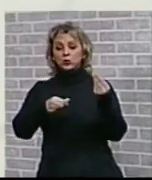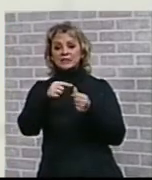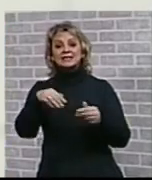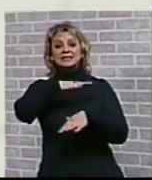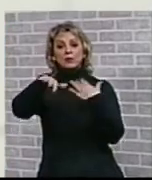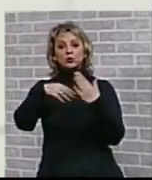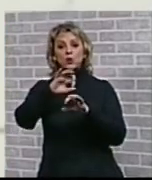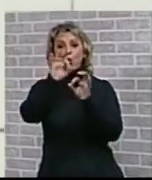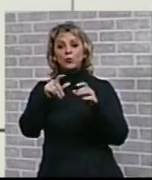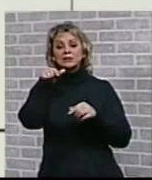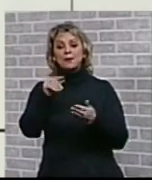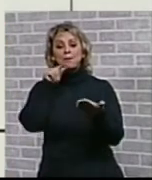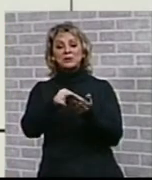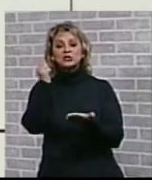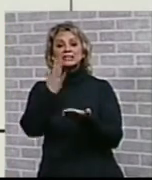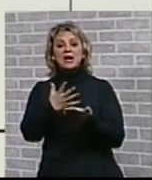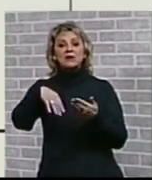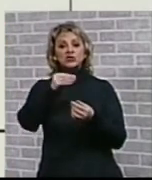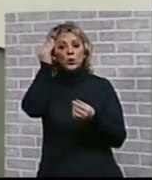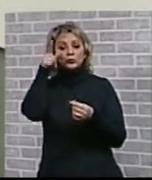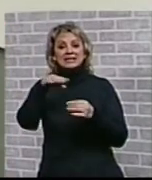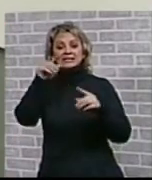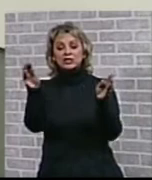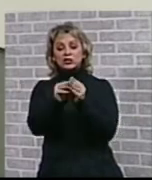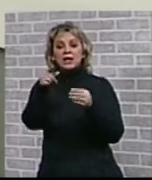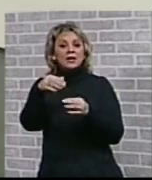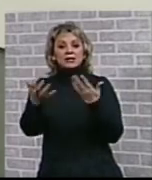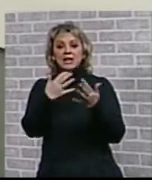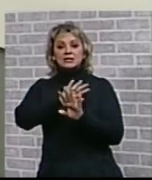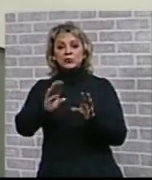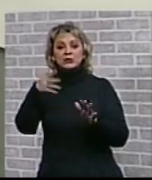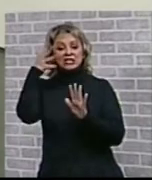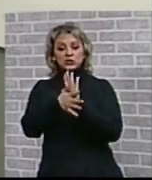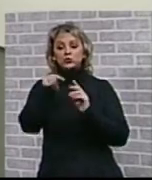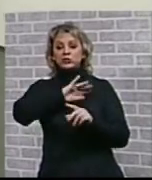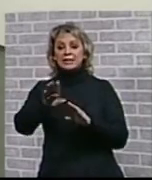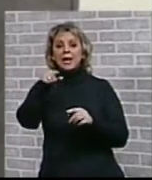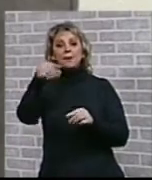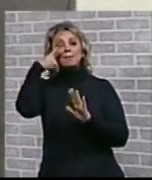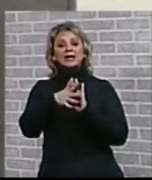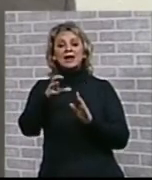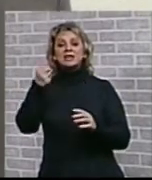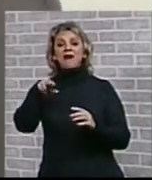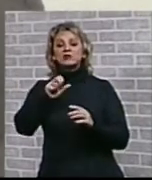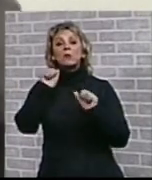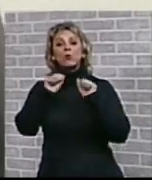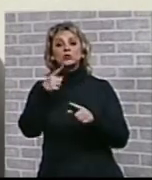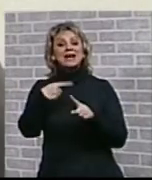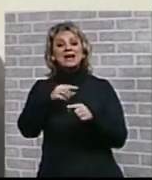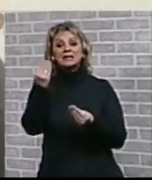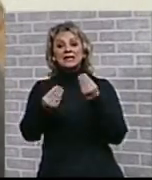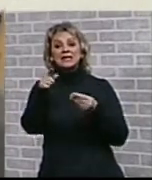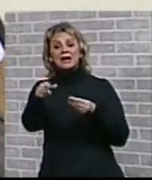заблуждение образа попадешь сразу, а все заумные сочетания вряд ли разберешь без тщательного изучения. Понять автора можно, но это